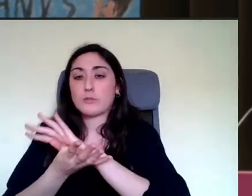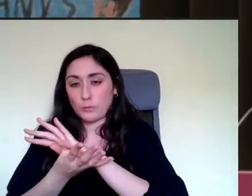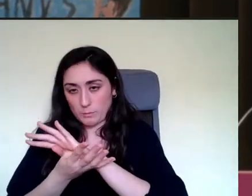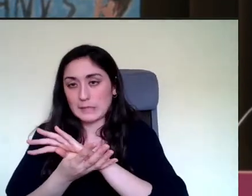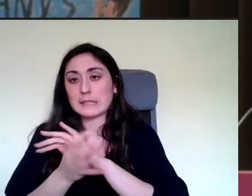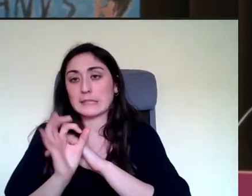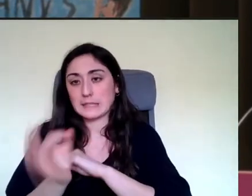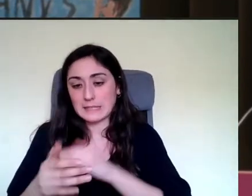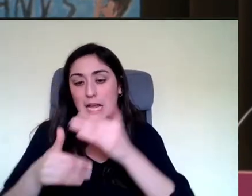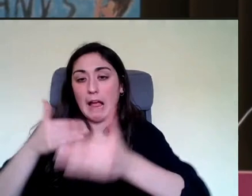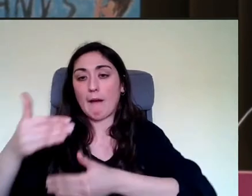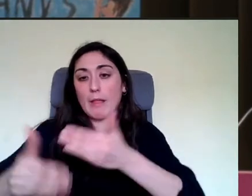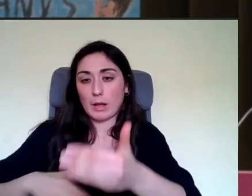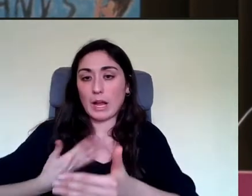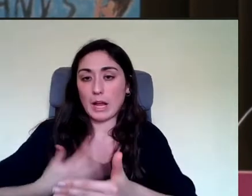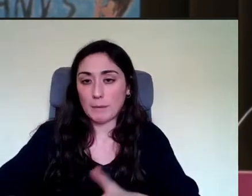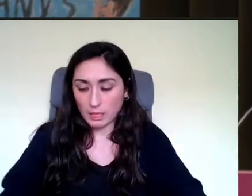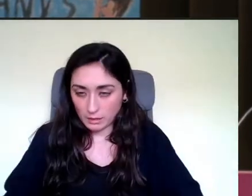avançar.